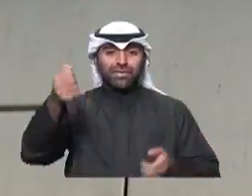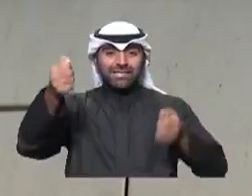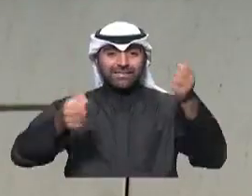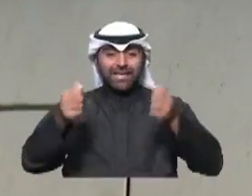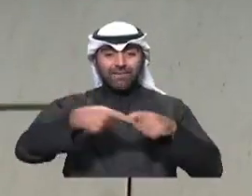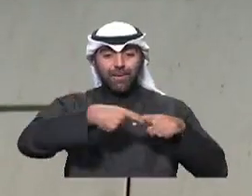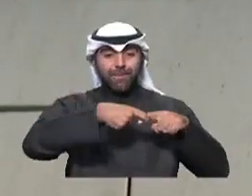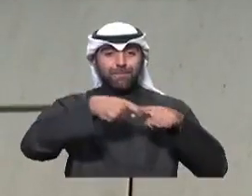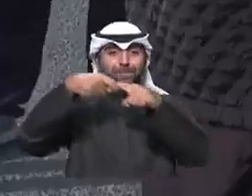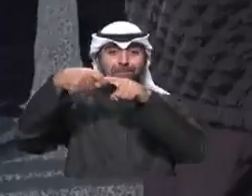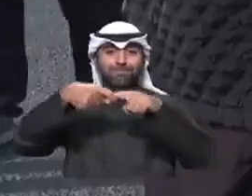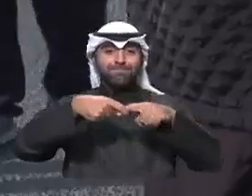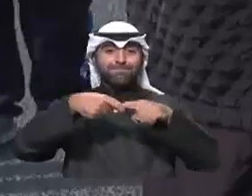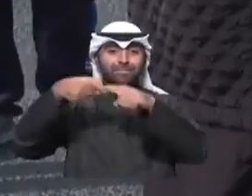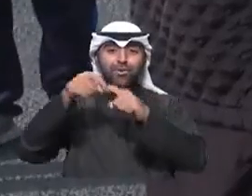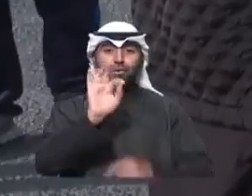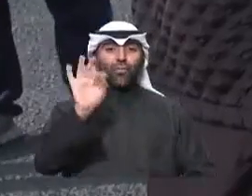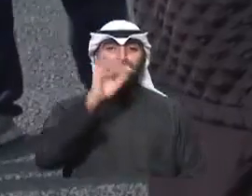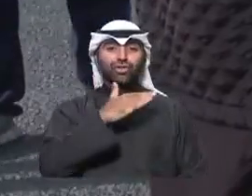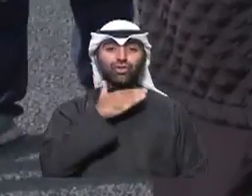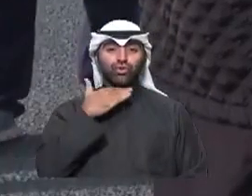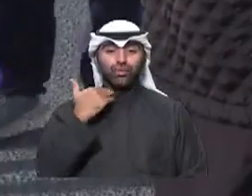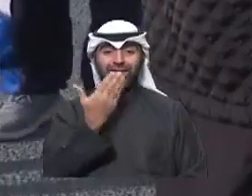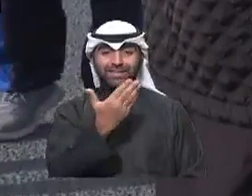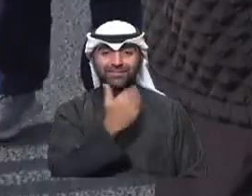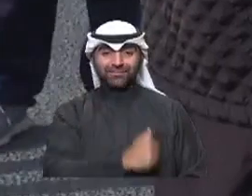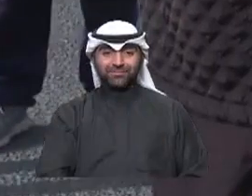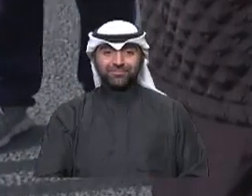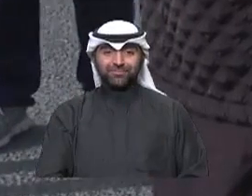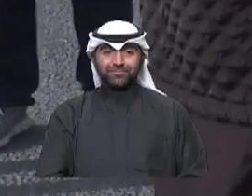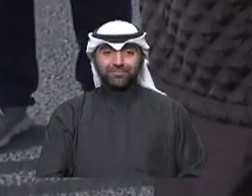على أملاك الدولة. رائد الشمري لتلفزيون دولة الكويت.